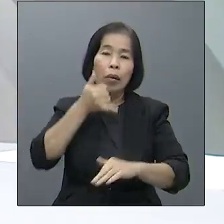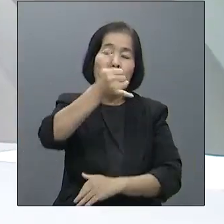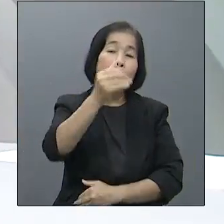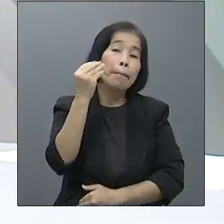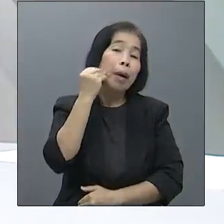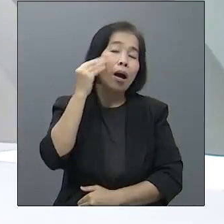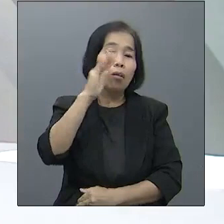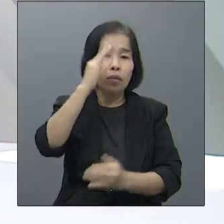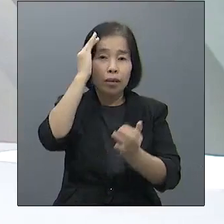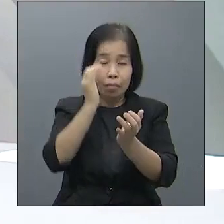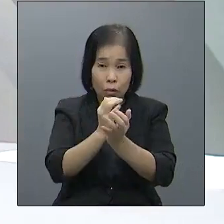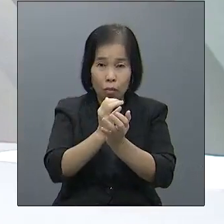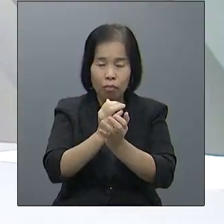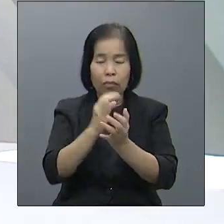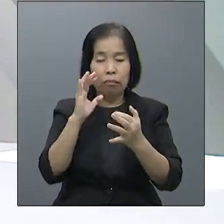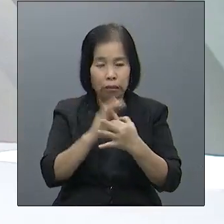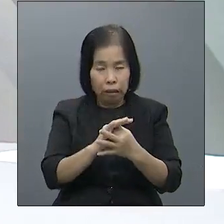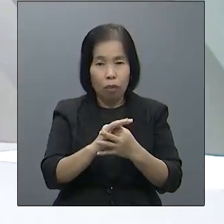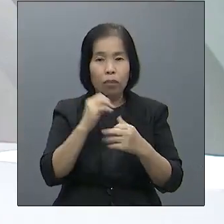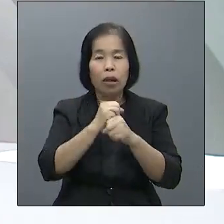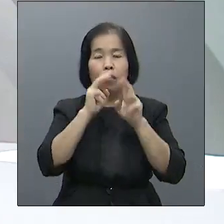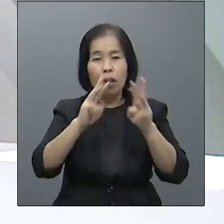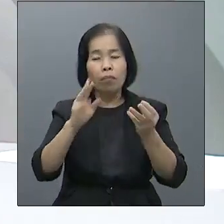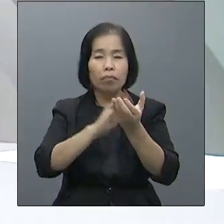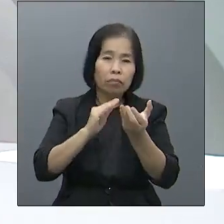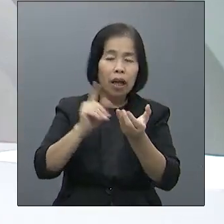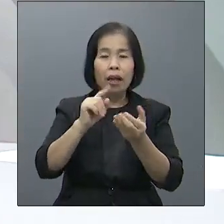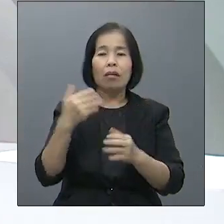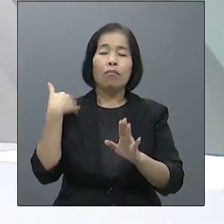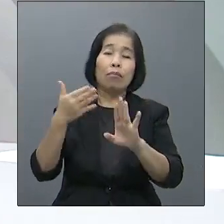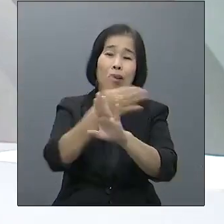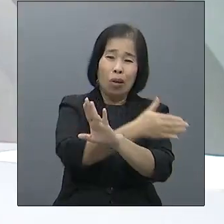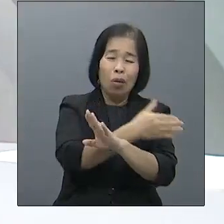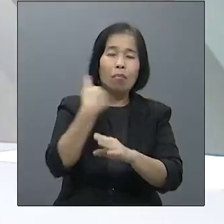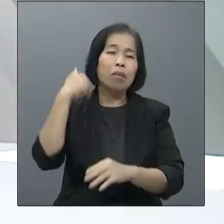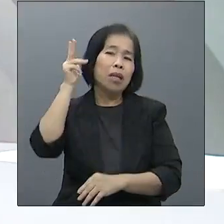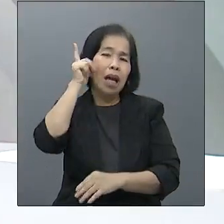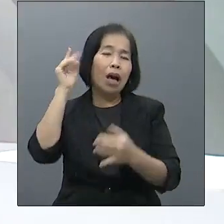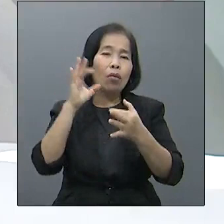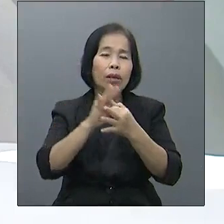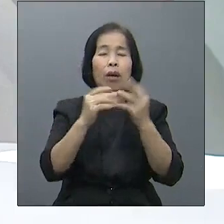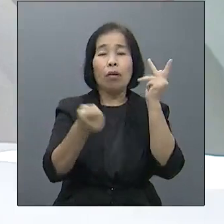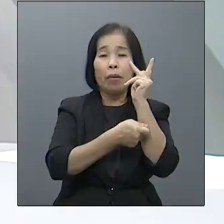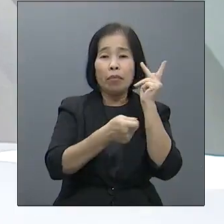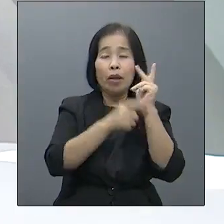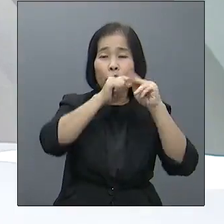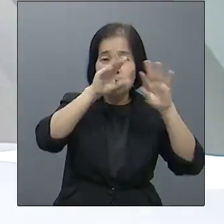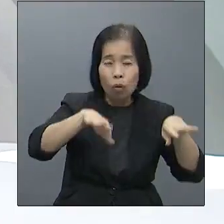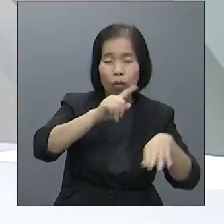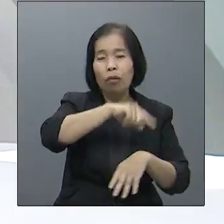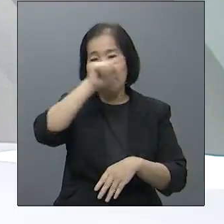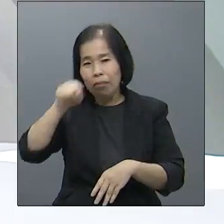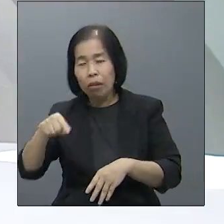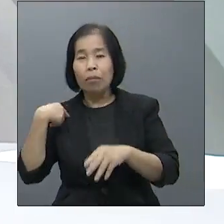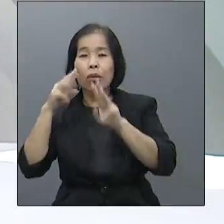จเข้าไปเกี่ยวของด้วยตั้งแต่งานเลี้ยงที่บ้านกำนανานกจนมาถเว็ไตผนันอนไน์บิน protectedซึ่ก็มีลกน้อง